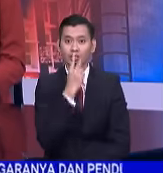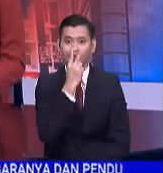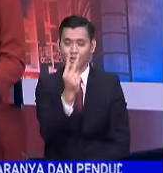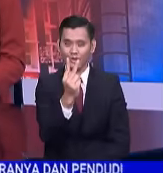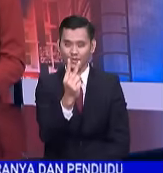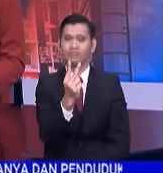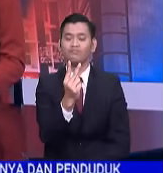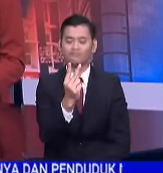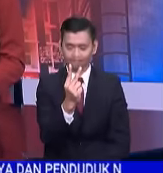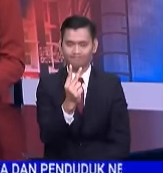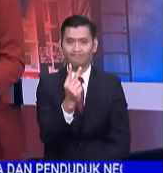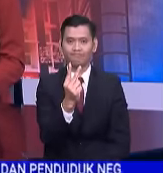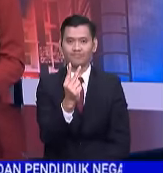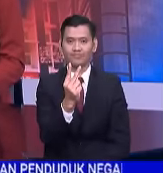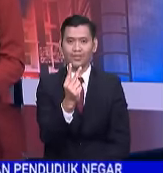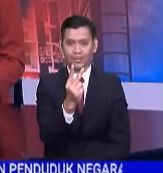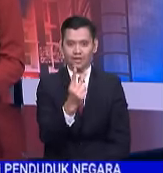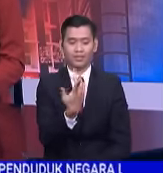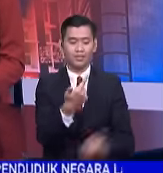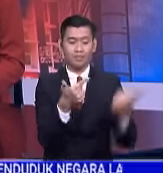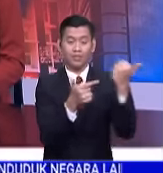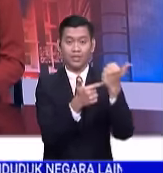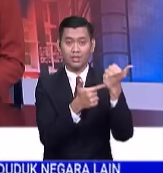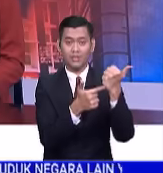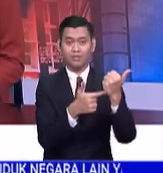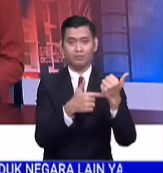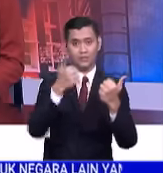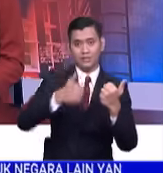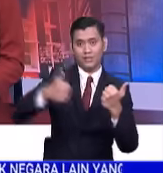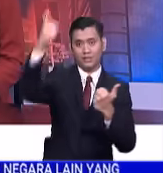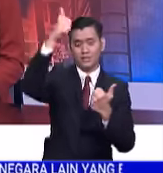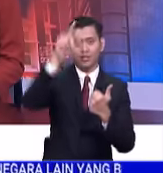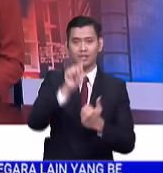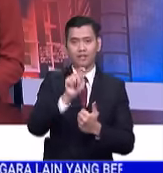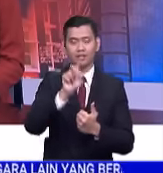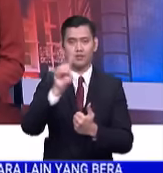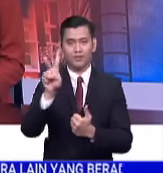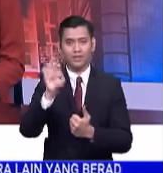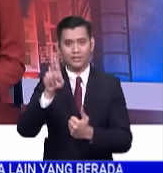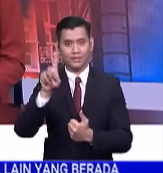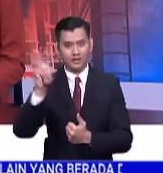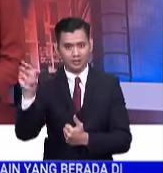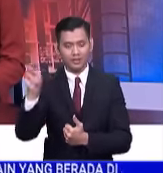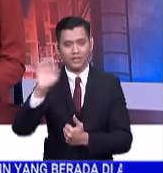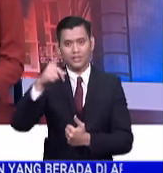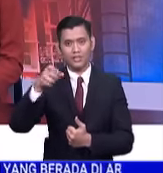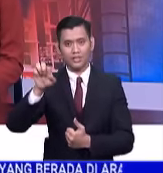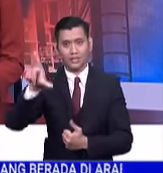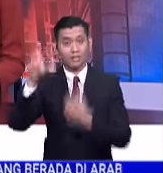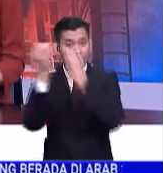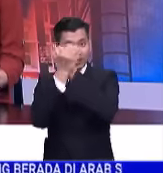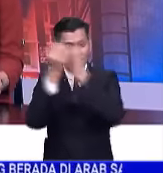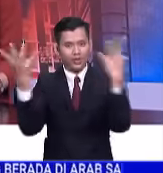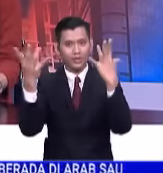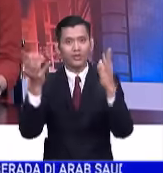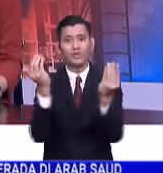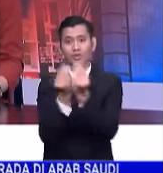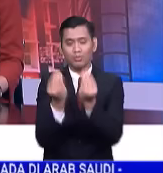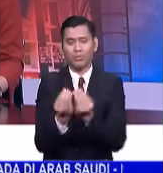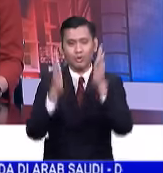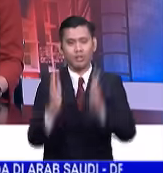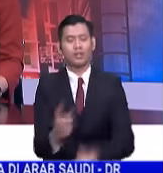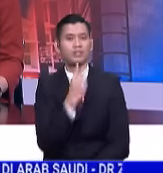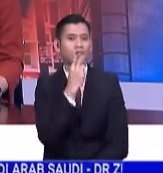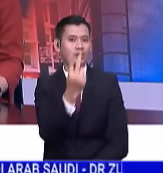telah bersiaran. Menurut Timbalan Pengarah Seksyen Berita TV RTM, Muhammad Syahri Saripan, jumlah yang memberangsangkan itu